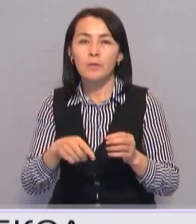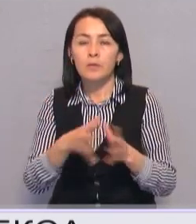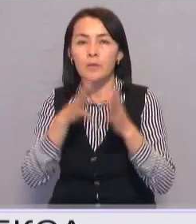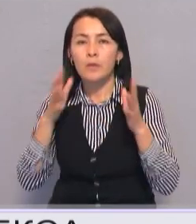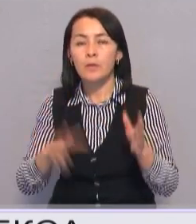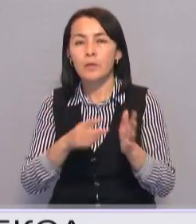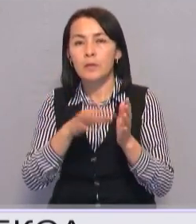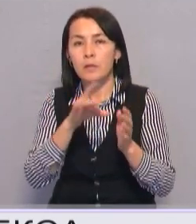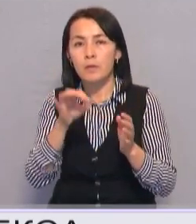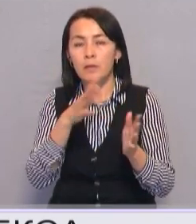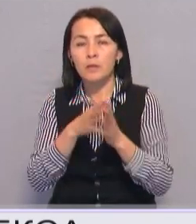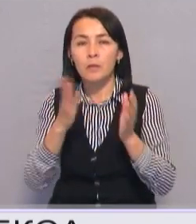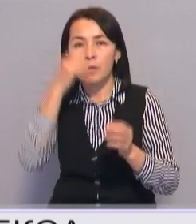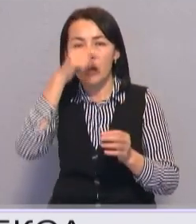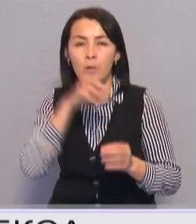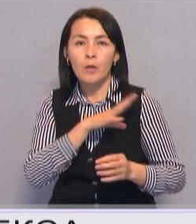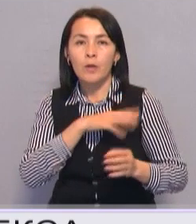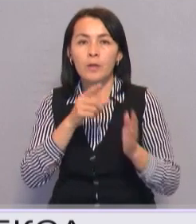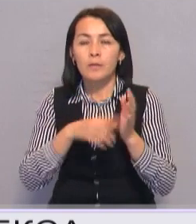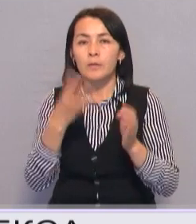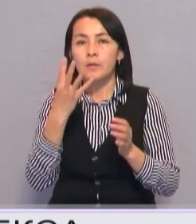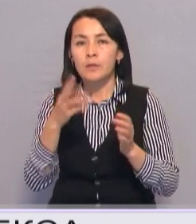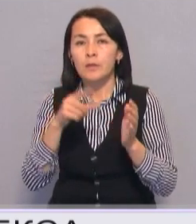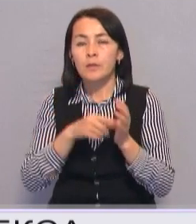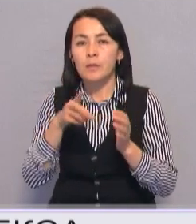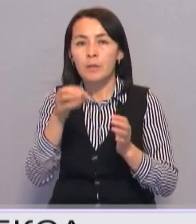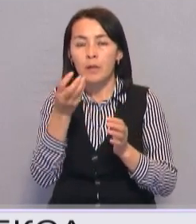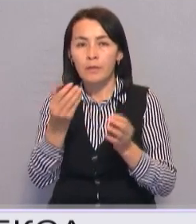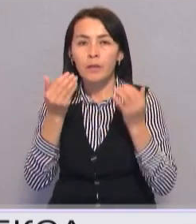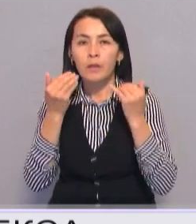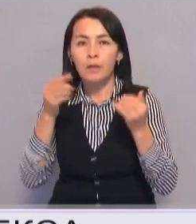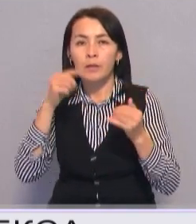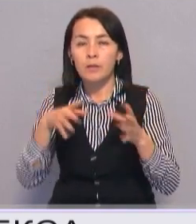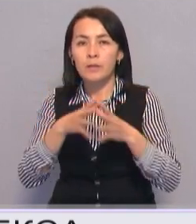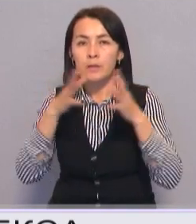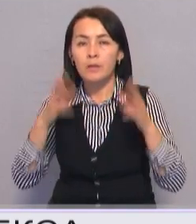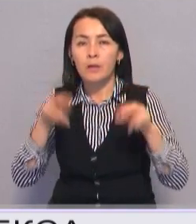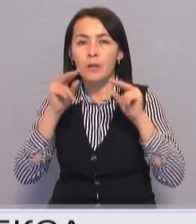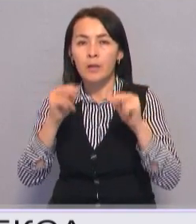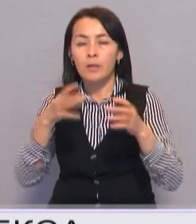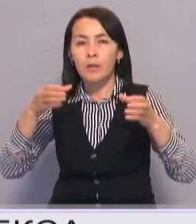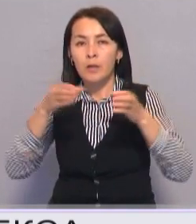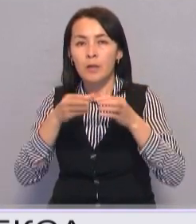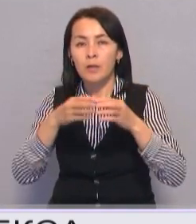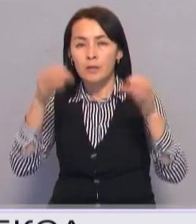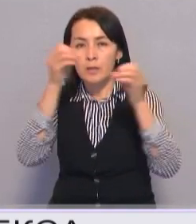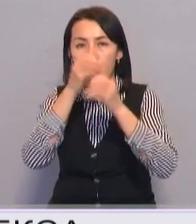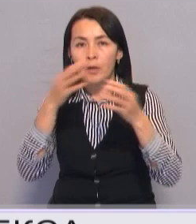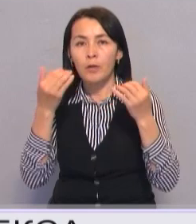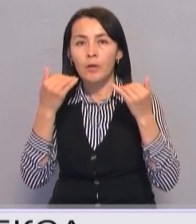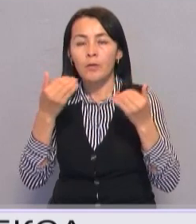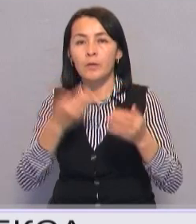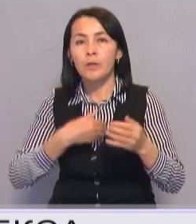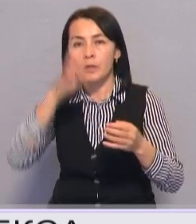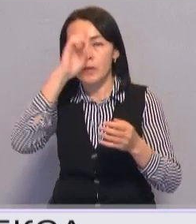увеличился в 7 раз. В прошлом году он составил 74,7 миллиардов тенге. Для нас большая честь, что компания «Экокультура» инвестирует в